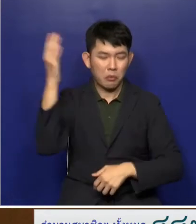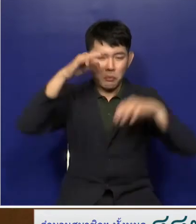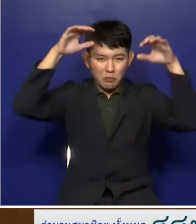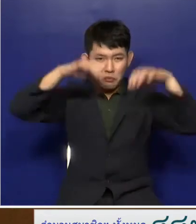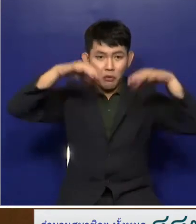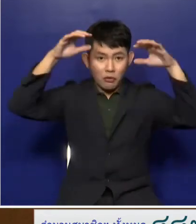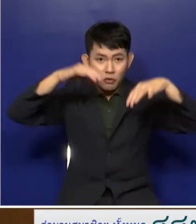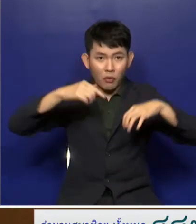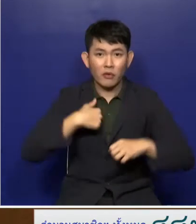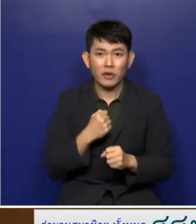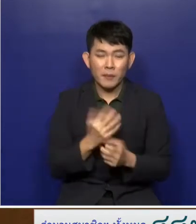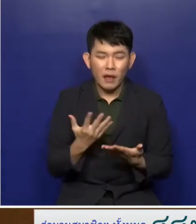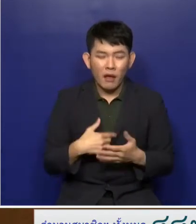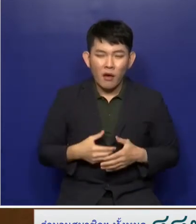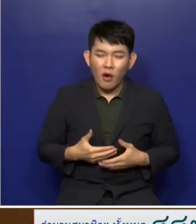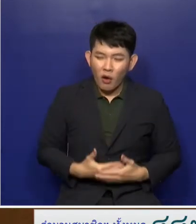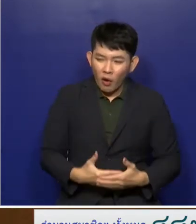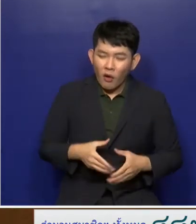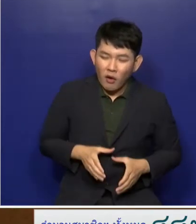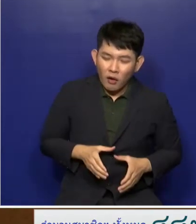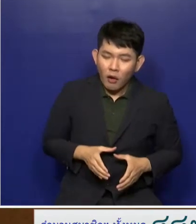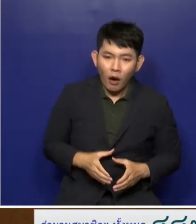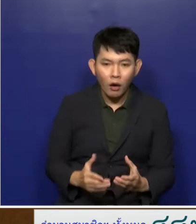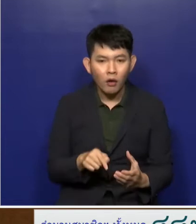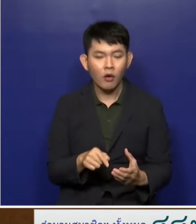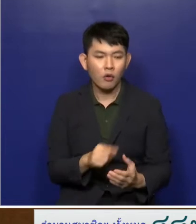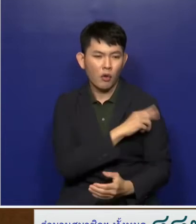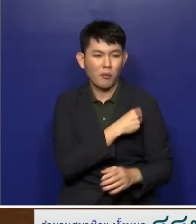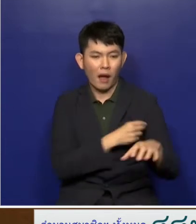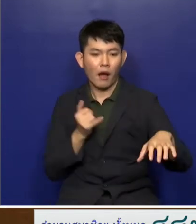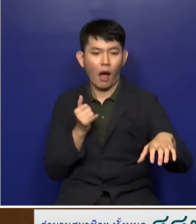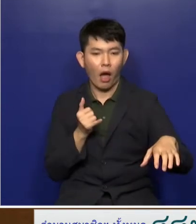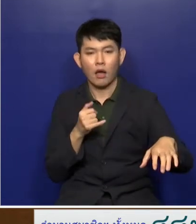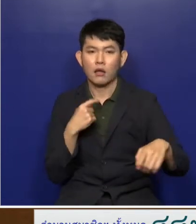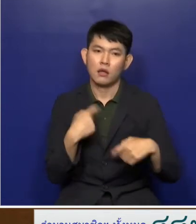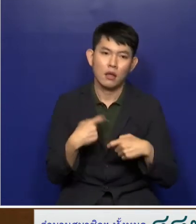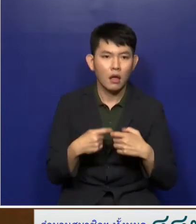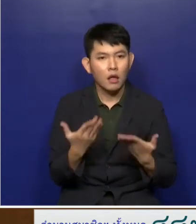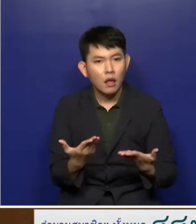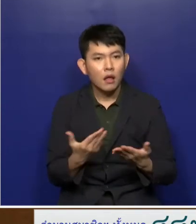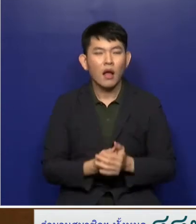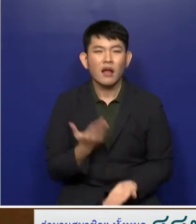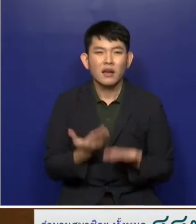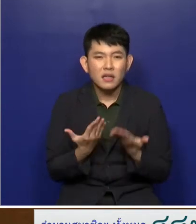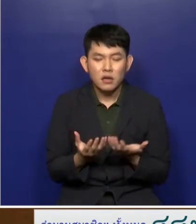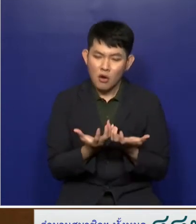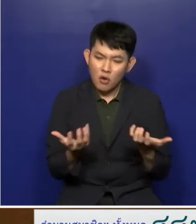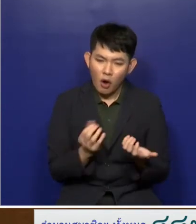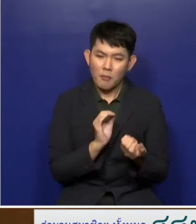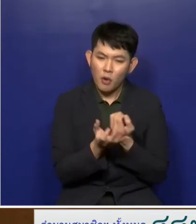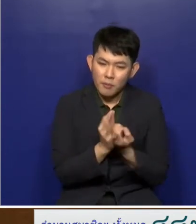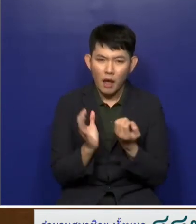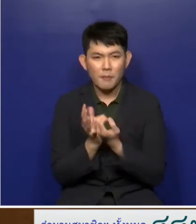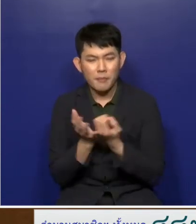าคลอดลูกกลางทางนะการจะขนพืชผักผลไม้จากหมู่บ้านออกมาลำบากต้องมา